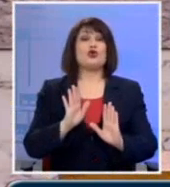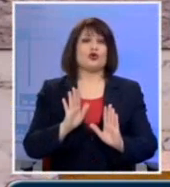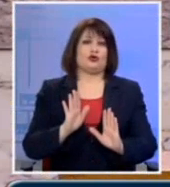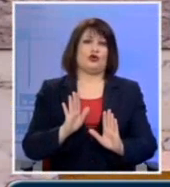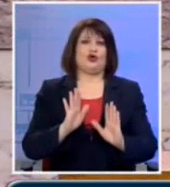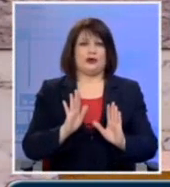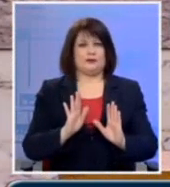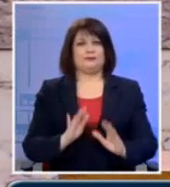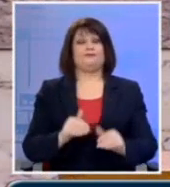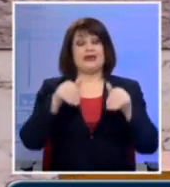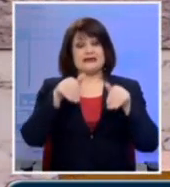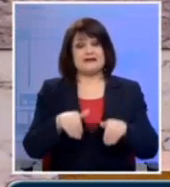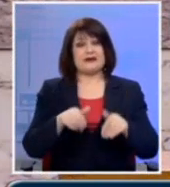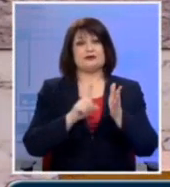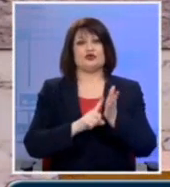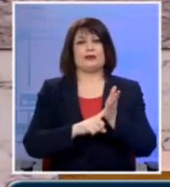κυρία Βούλτεψη.